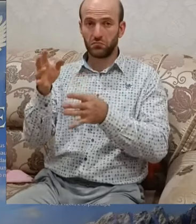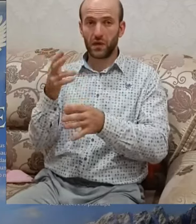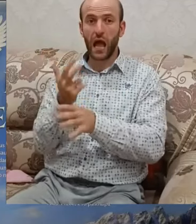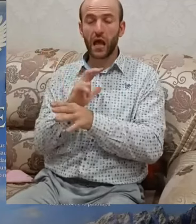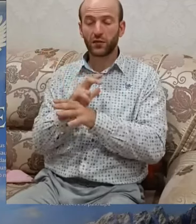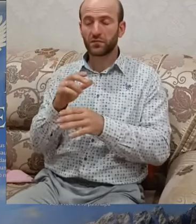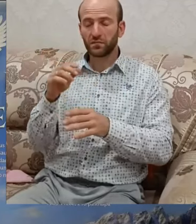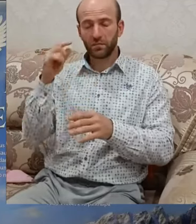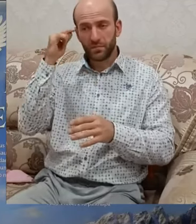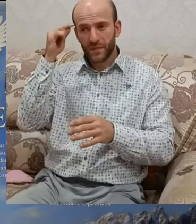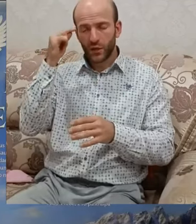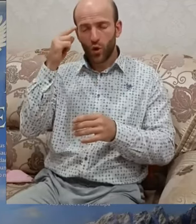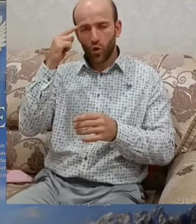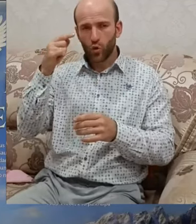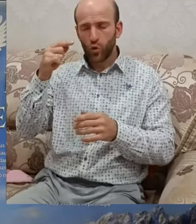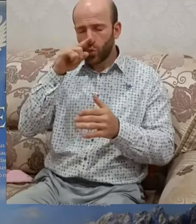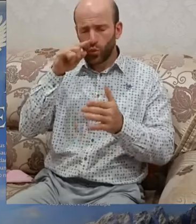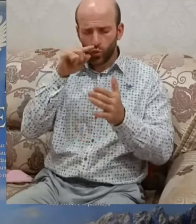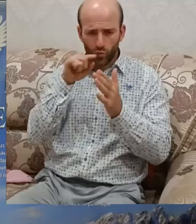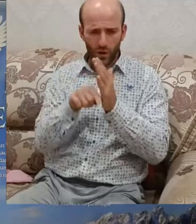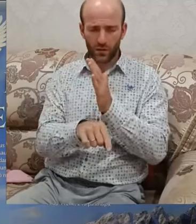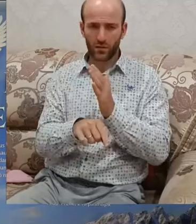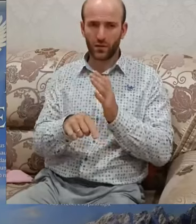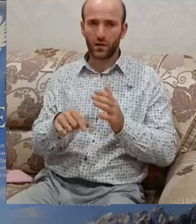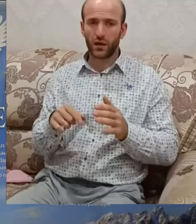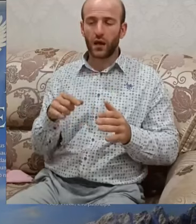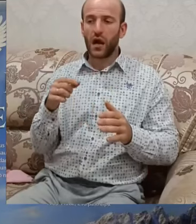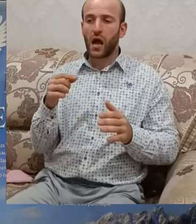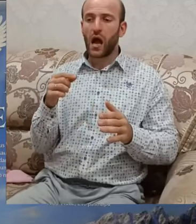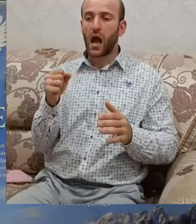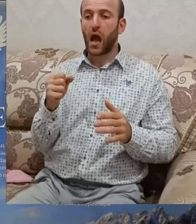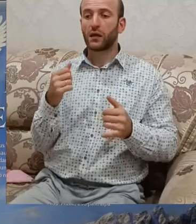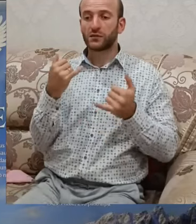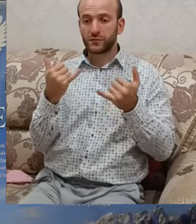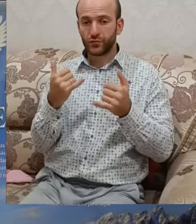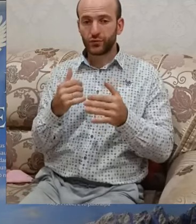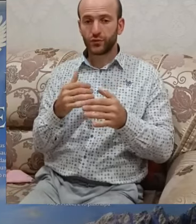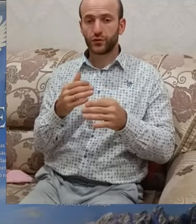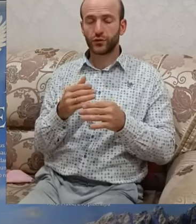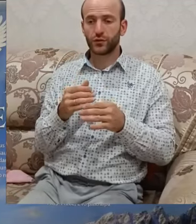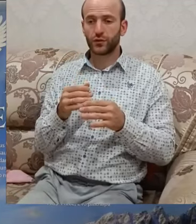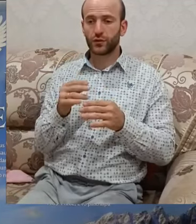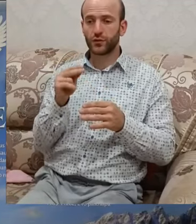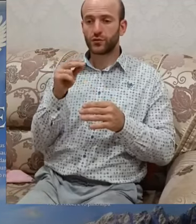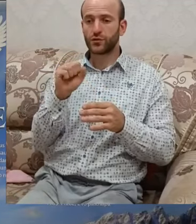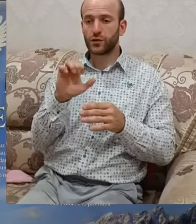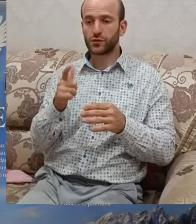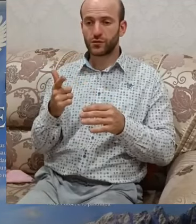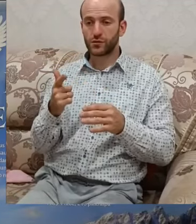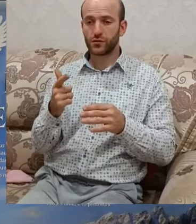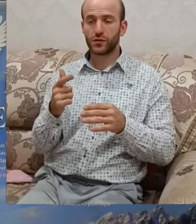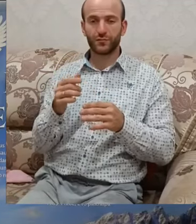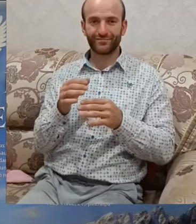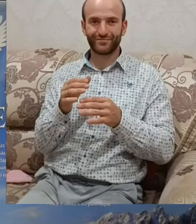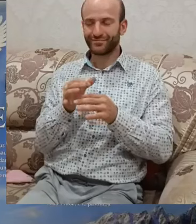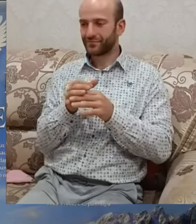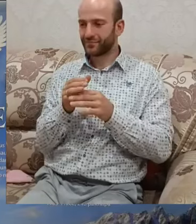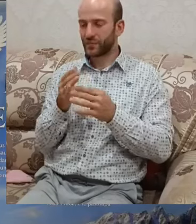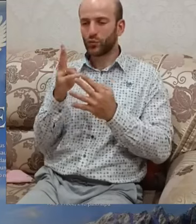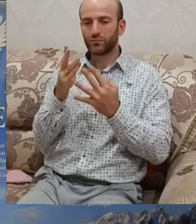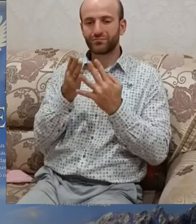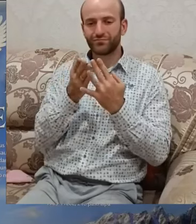Ar šiandien dalis žinios netmeta jo? А сегодня часть послания не отбрасывает ли его?